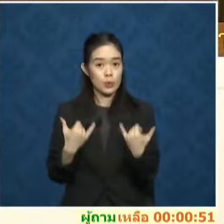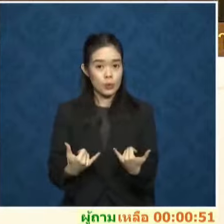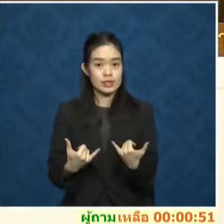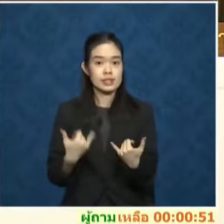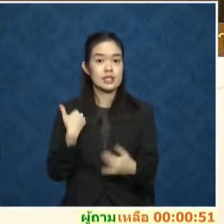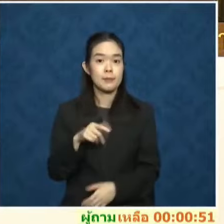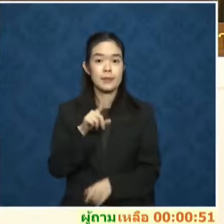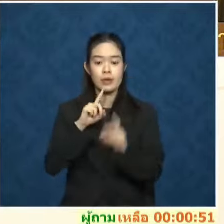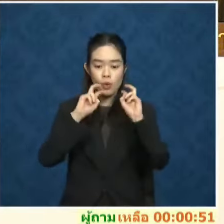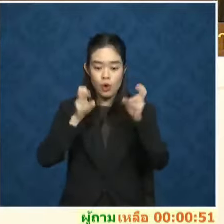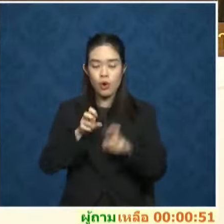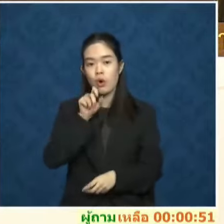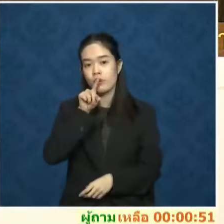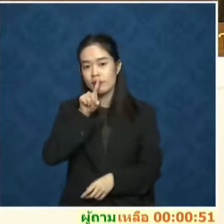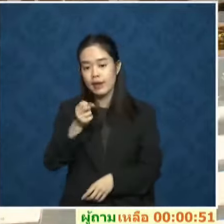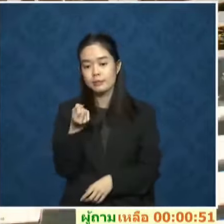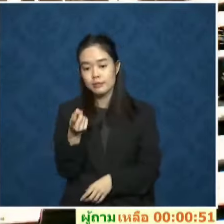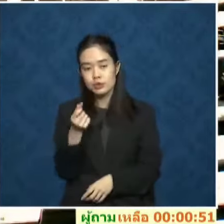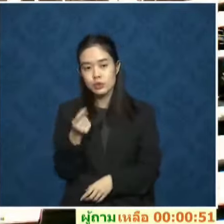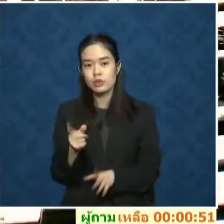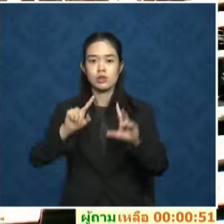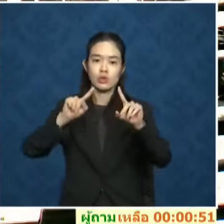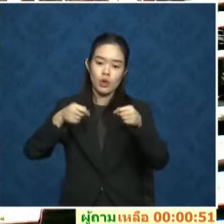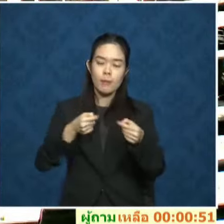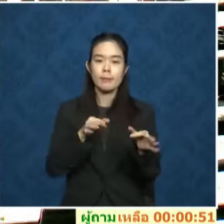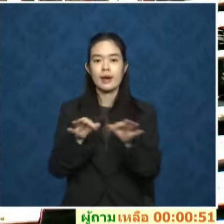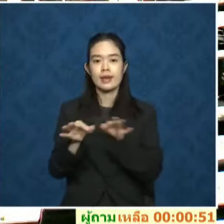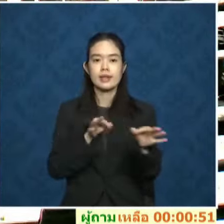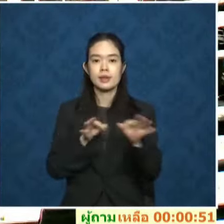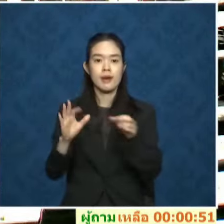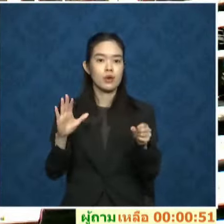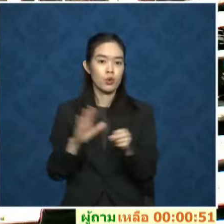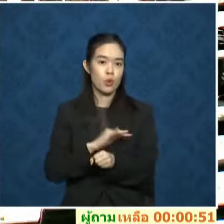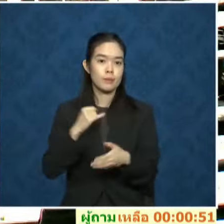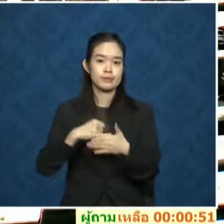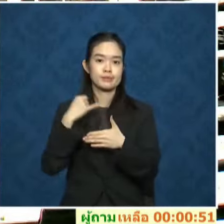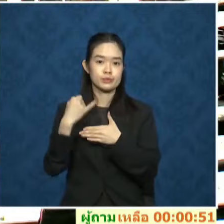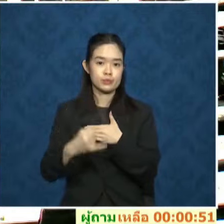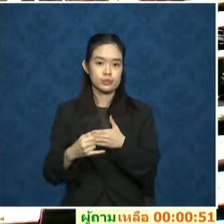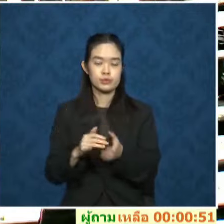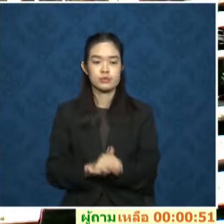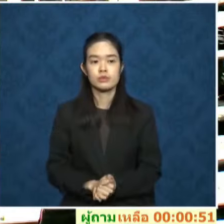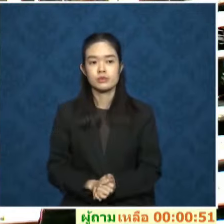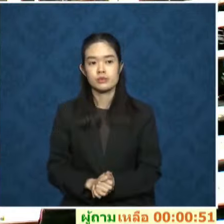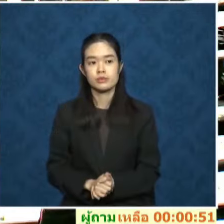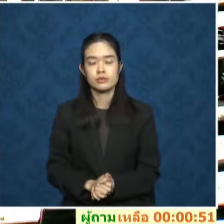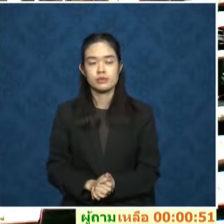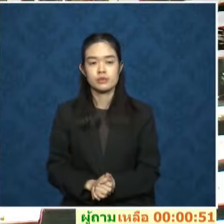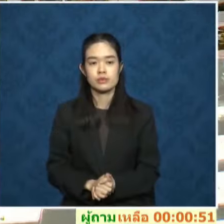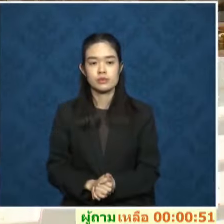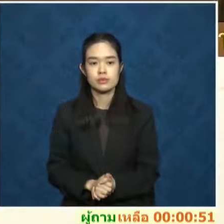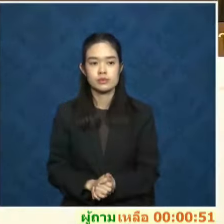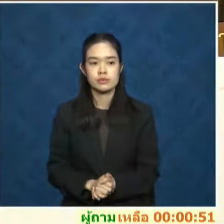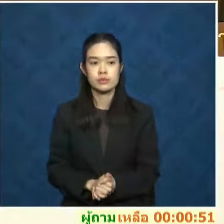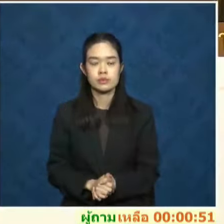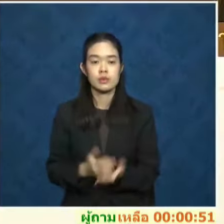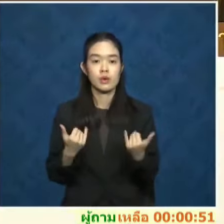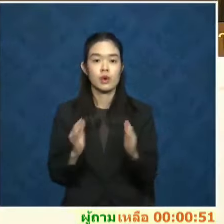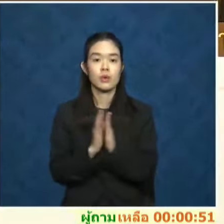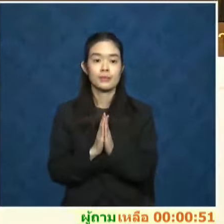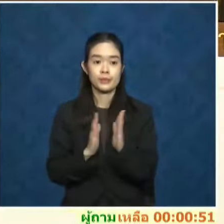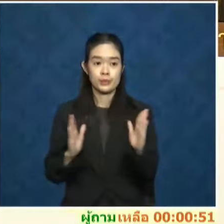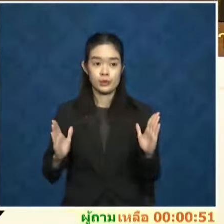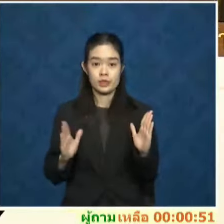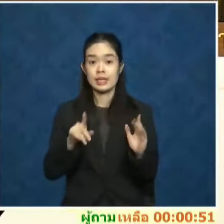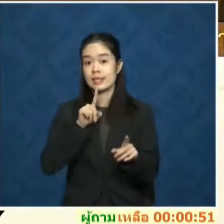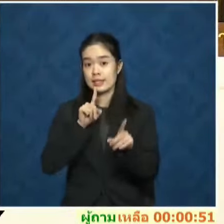ครับเหมือนปากแกอมสากอยู่ครับ ครับไม่เป็นไรนะครับอันนี้ครับก็ขอบคุณนะครับเราเสร็จ